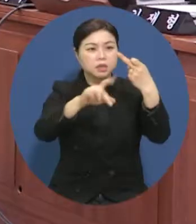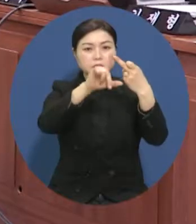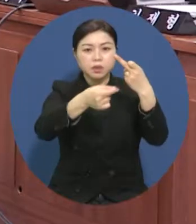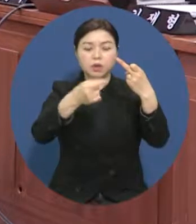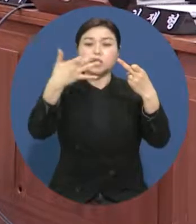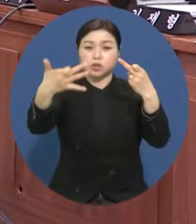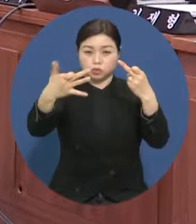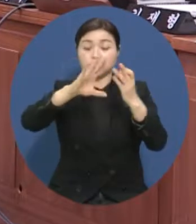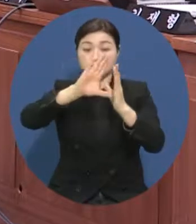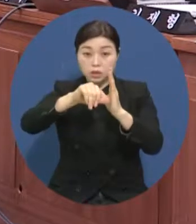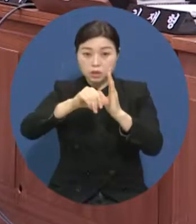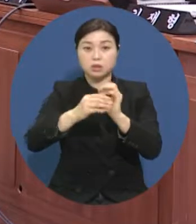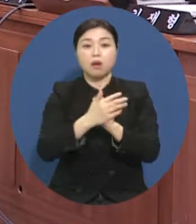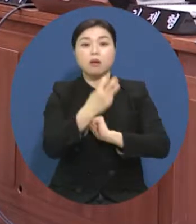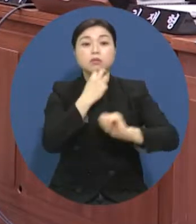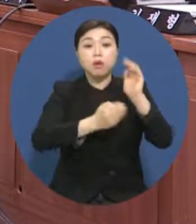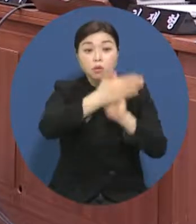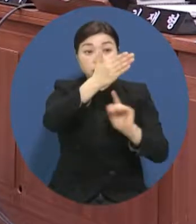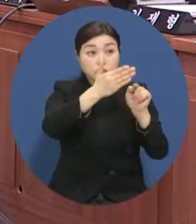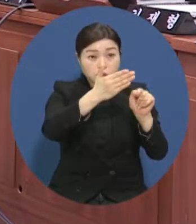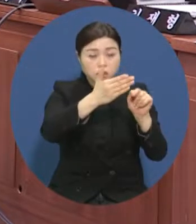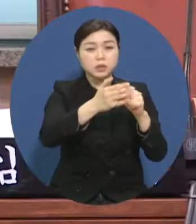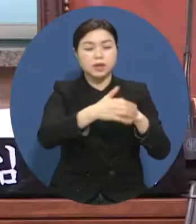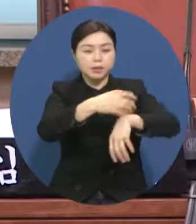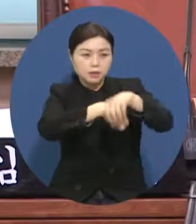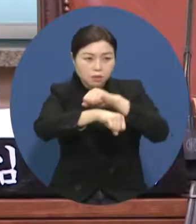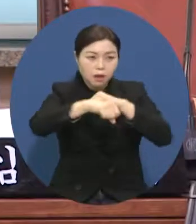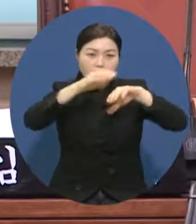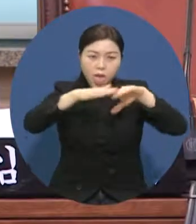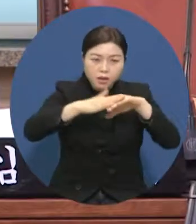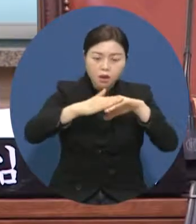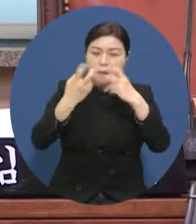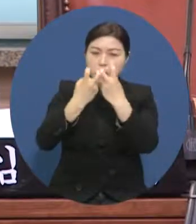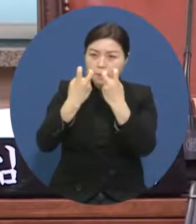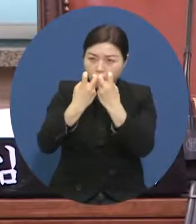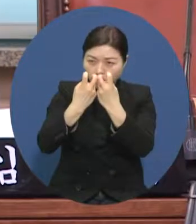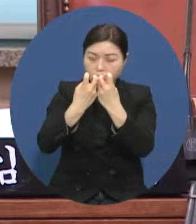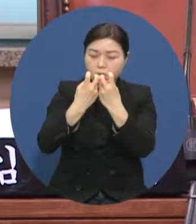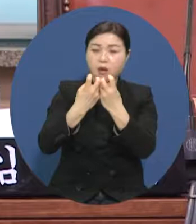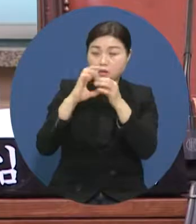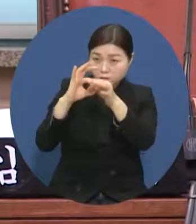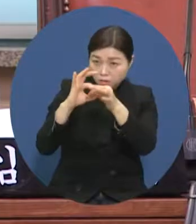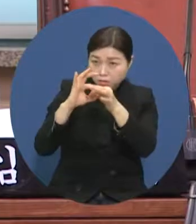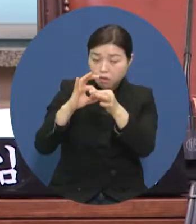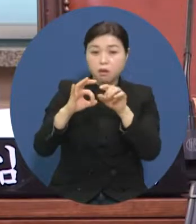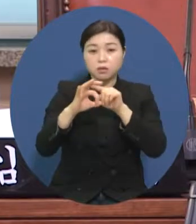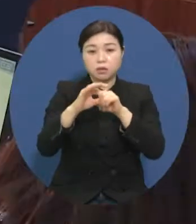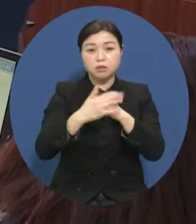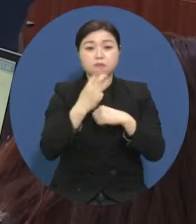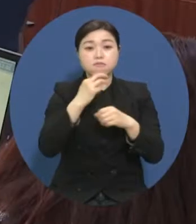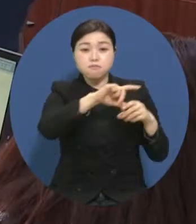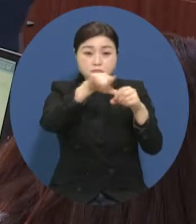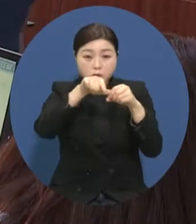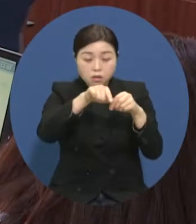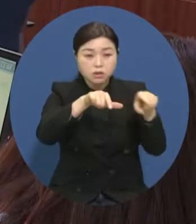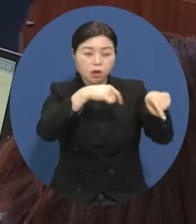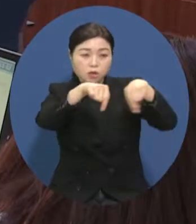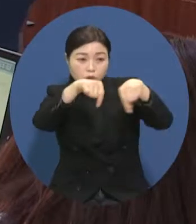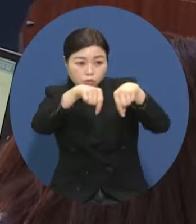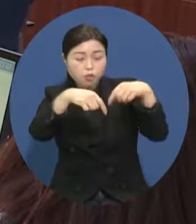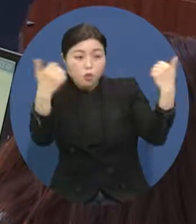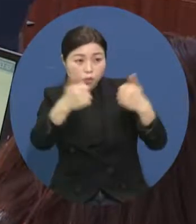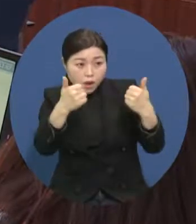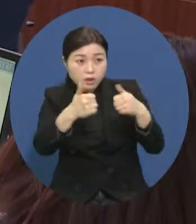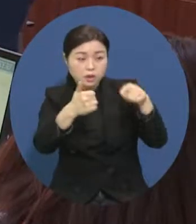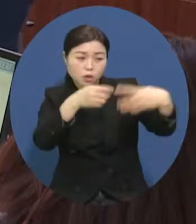12월 19일 서울시의 적극적인 대책 마련에 힘입어 수도권 정비위원회 실무회의를 조건부